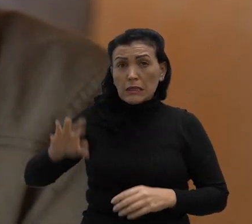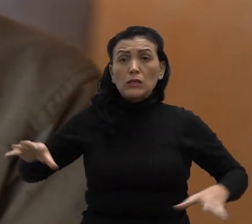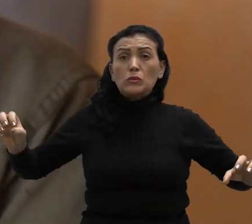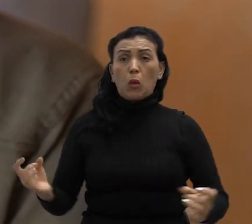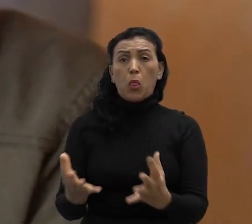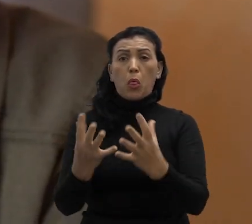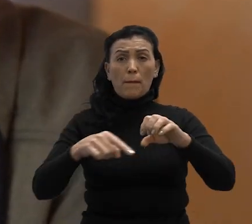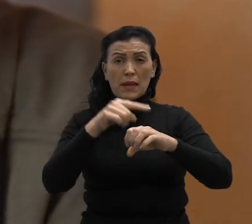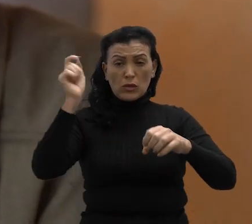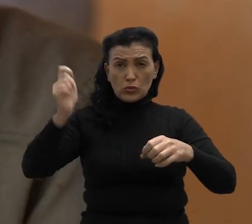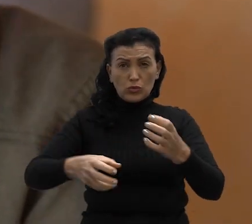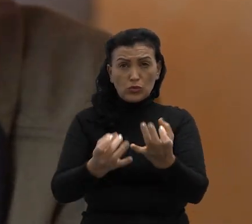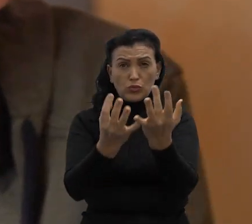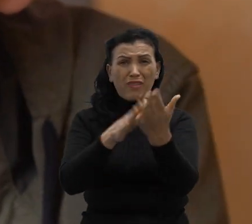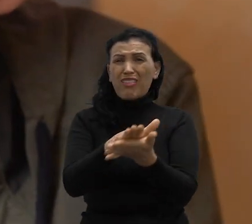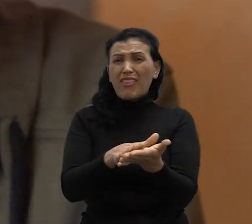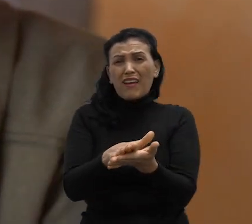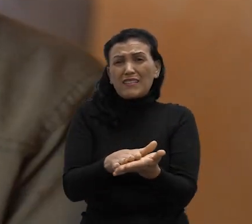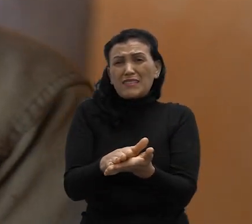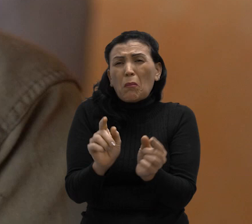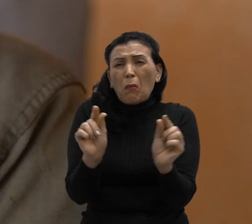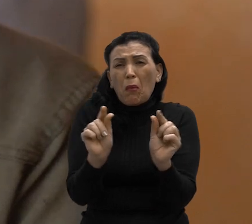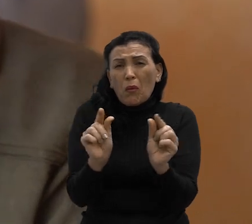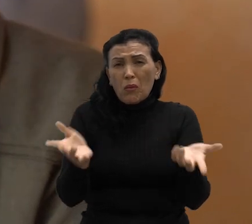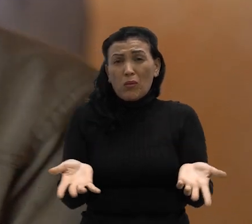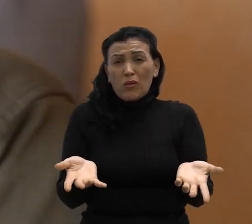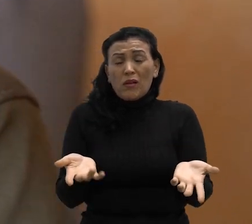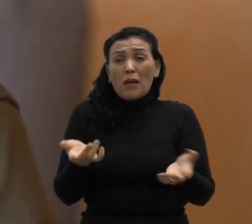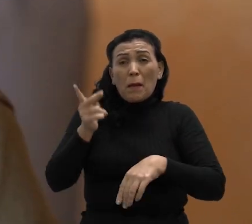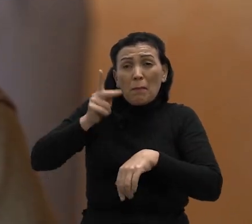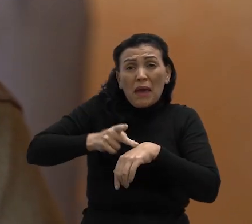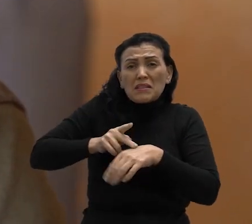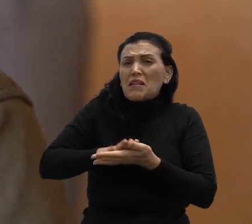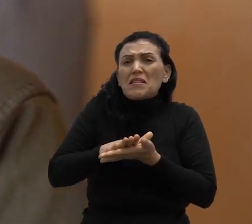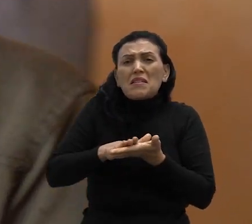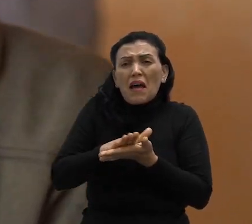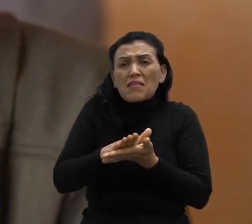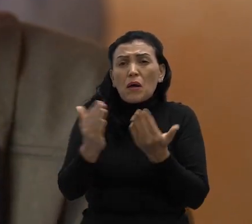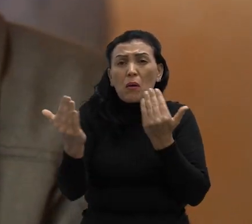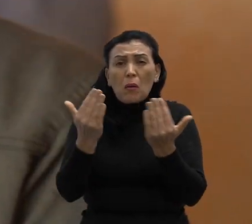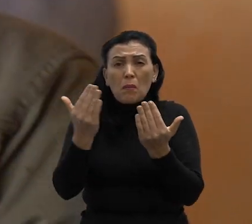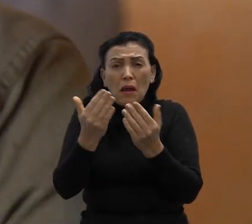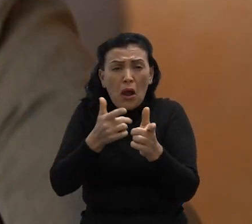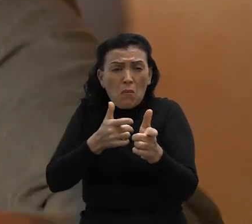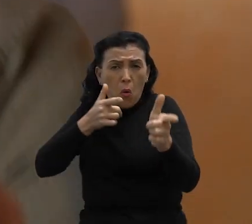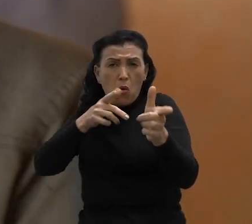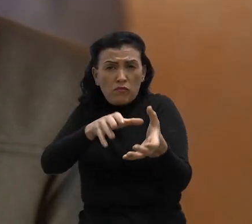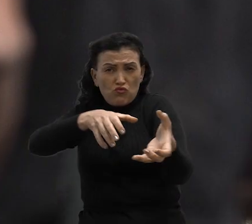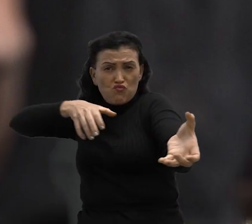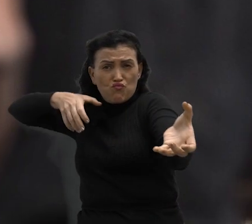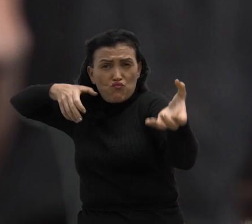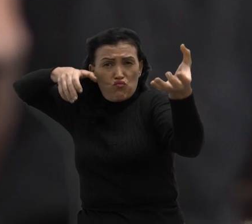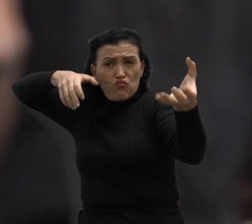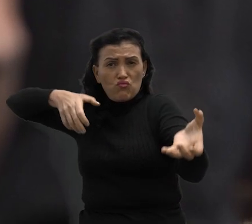عليهم، النار اللي بتولع نار العجل ما بتأثرش حاجه ما بيأثرش قبال الكلاشن قبال السلاح، ايش بحجر بده يأثر قبال